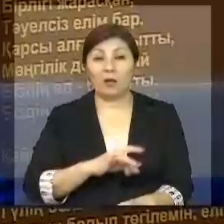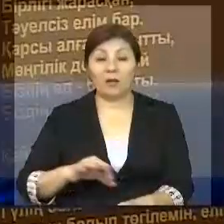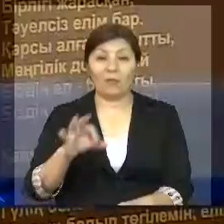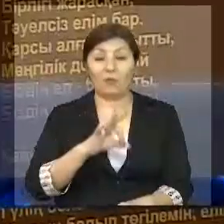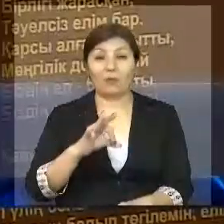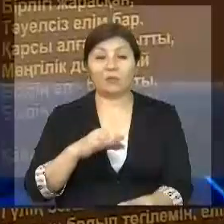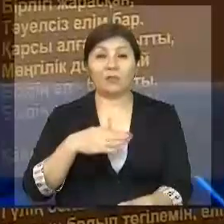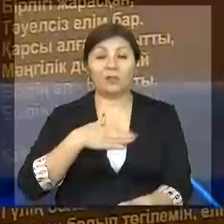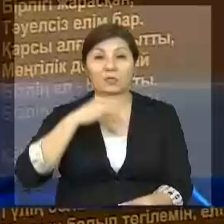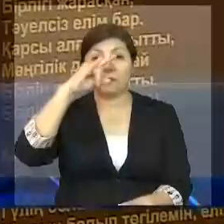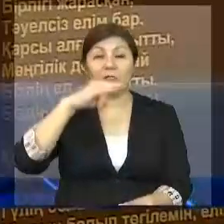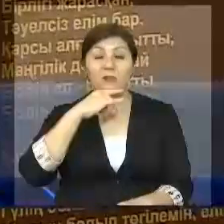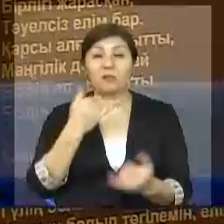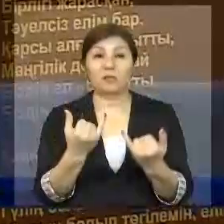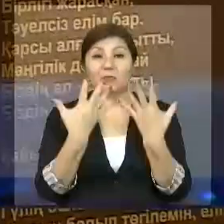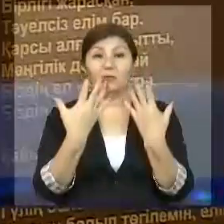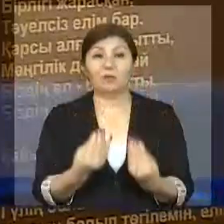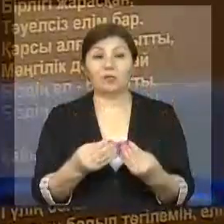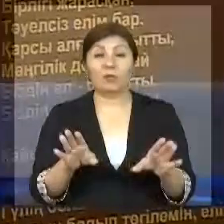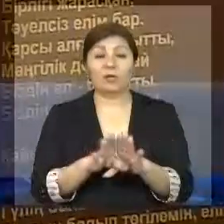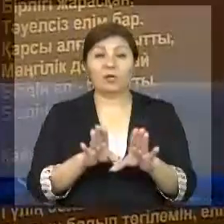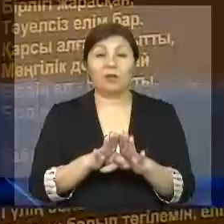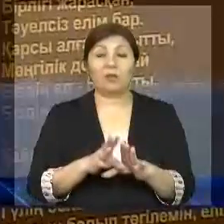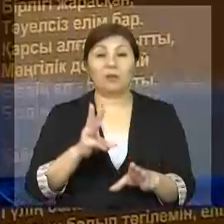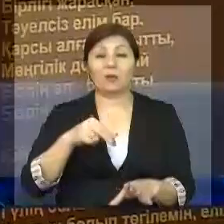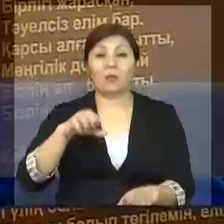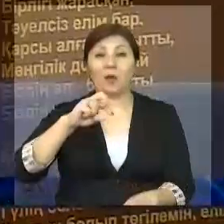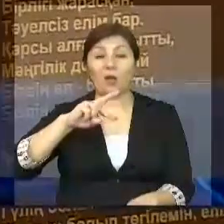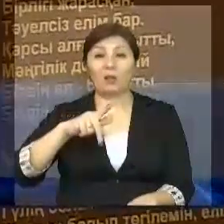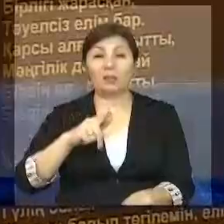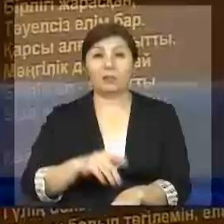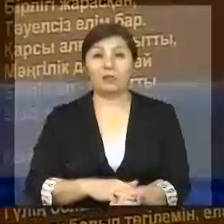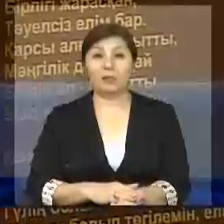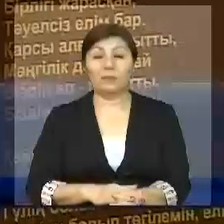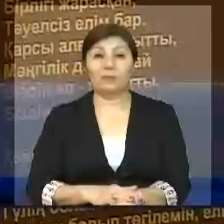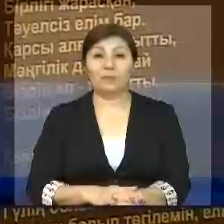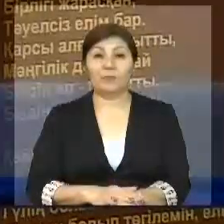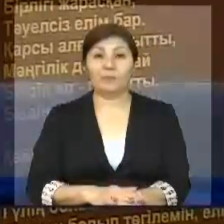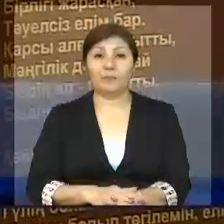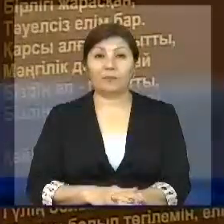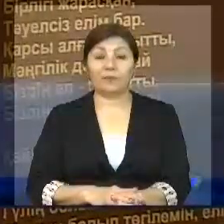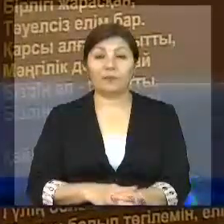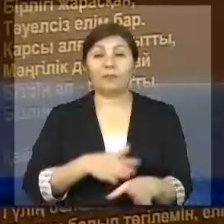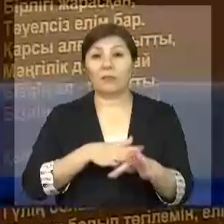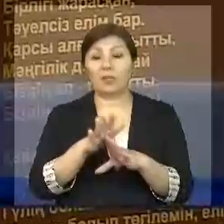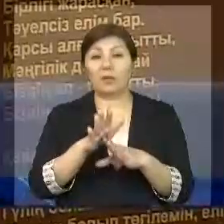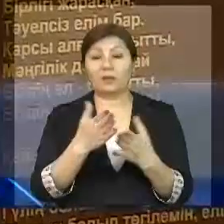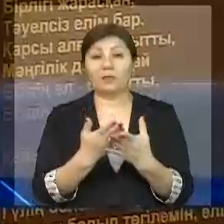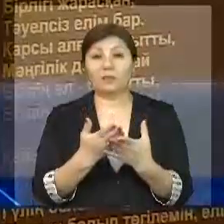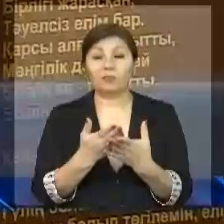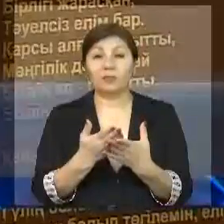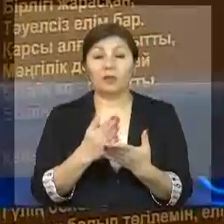А и на сегодняшний день данная модель сервисной полиции она реализуется мы